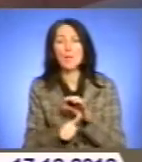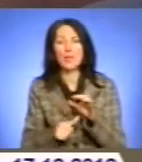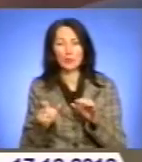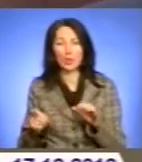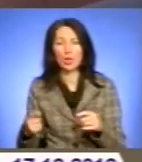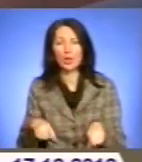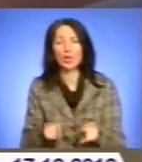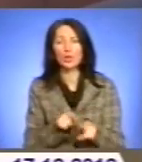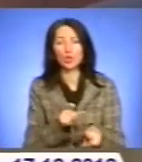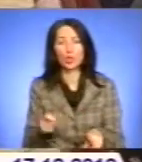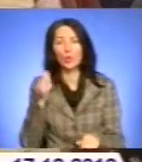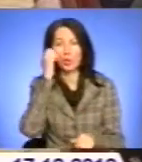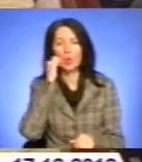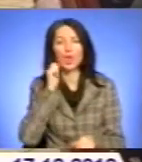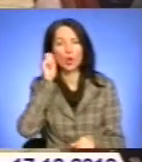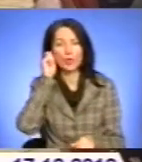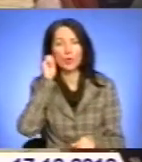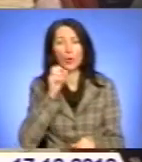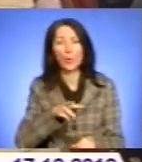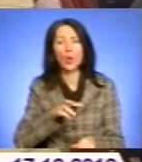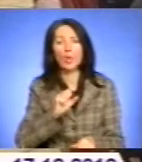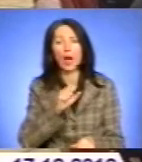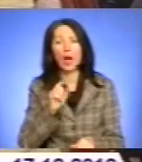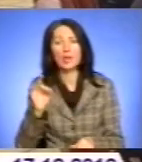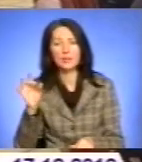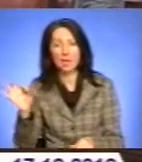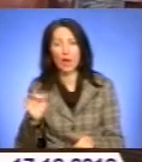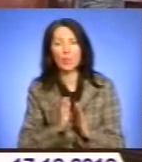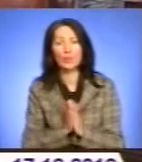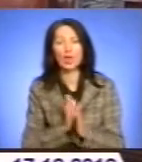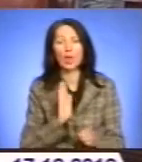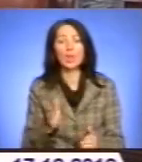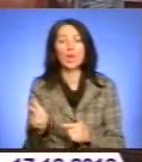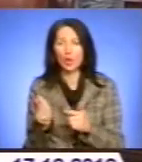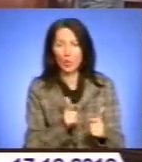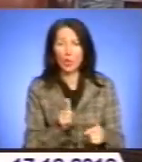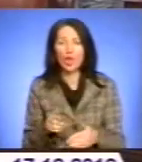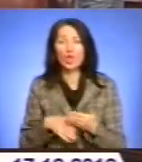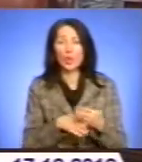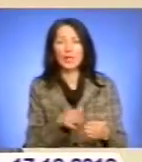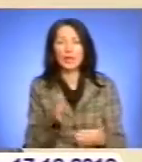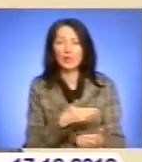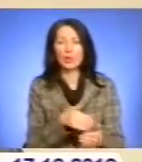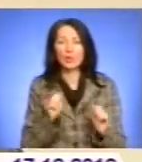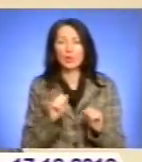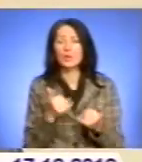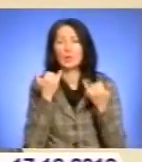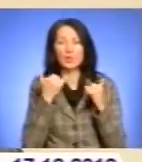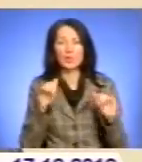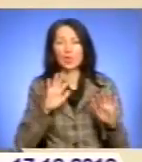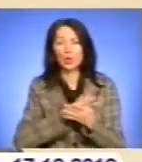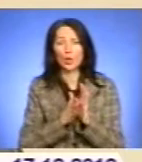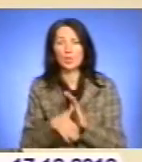людьми похилого віку. Микола Азаров закликав бути напоготові, допомагати ліквідовувати можливі надзвичайні ситуації